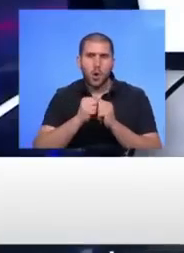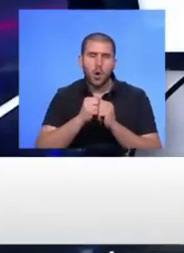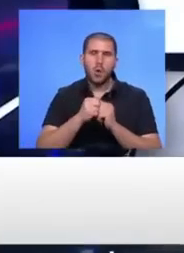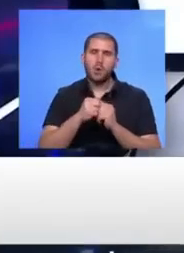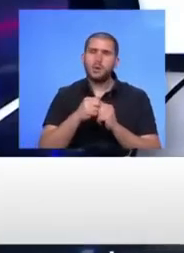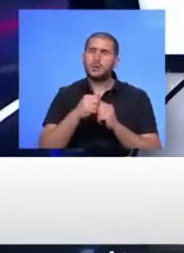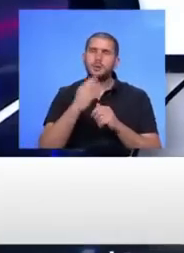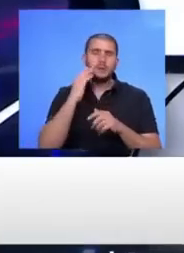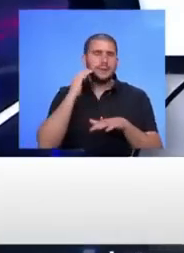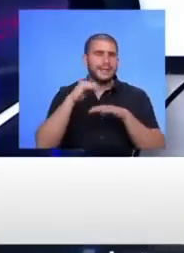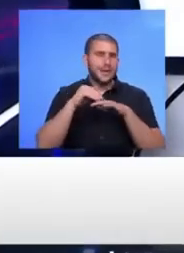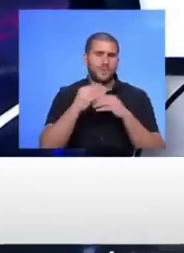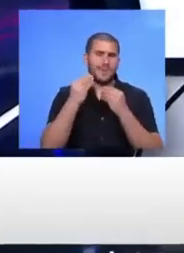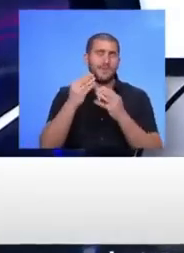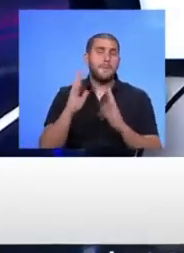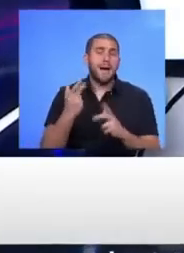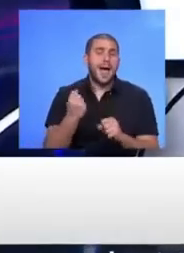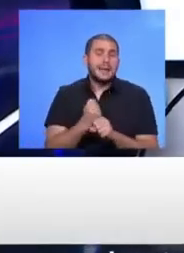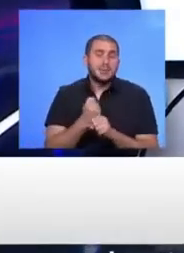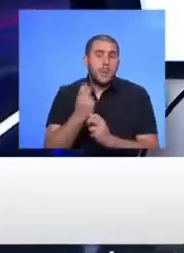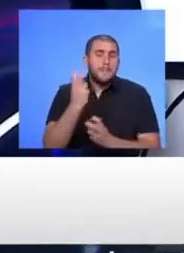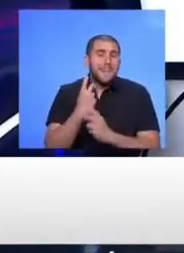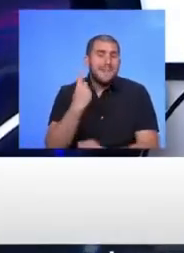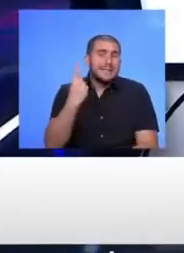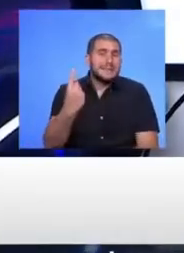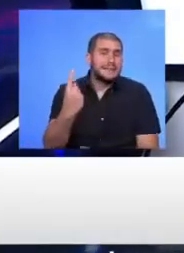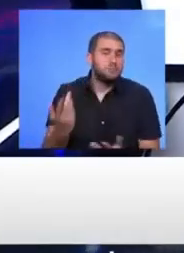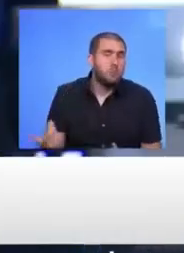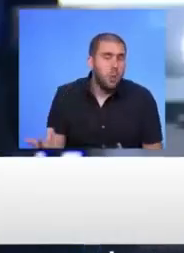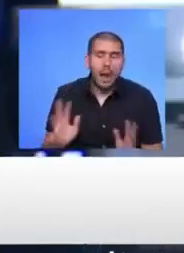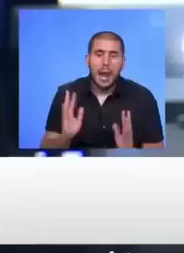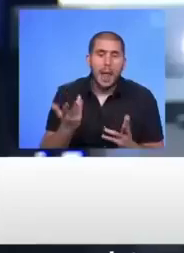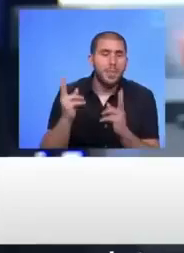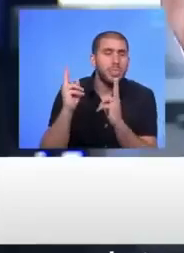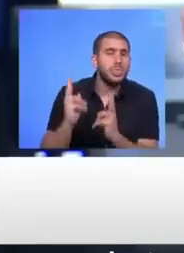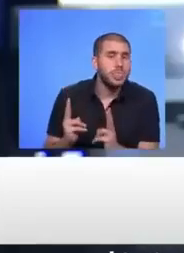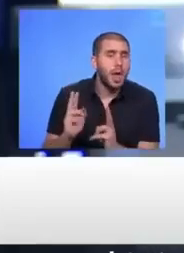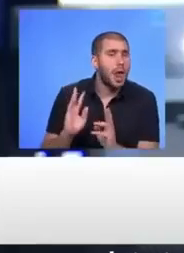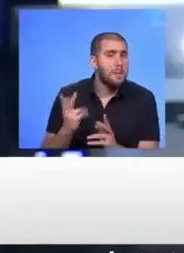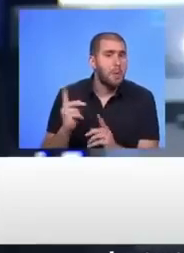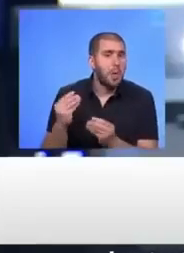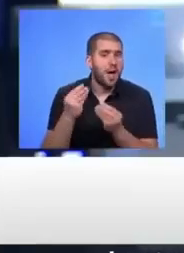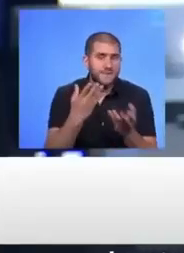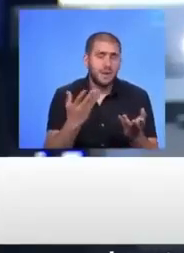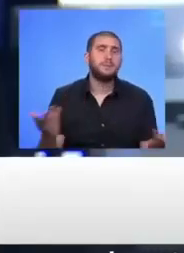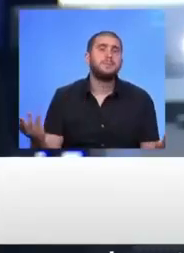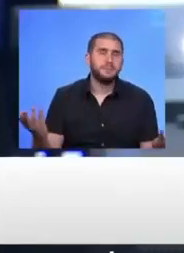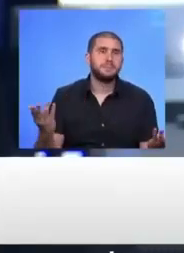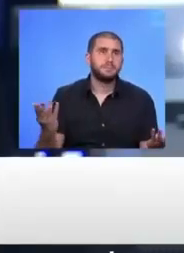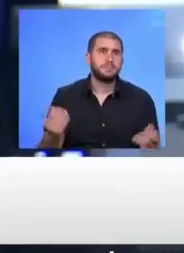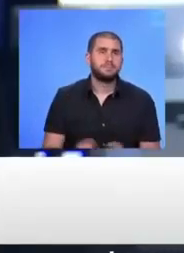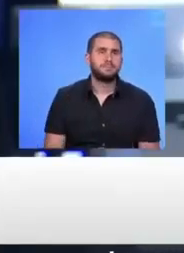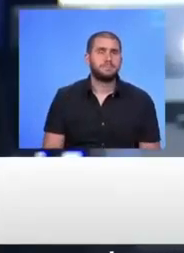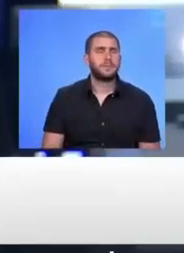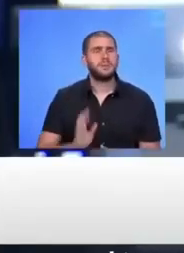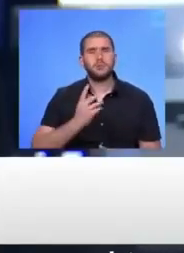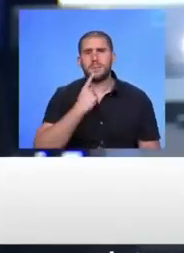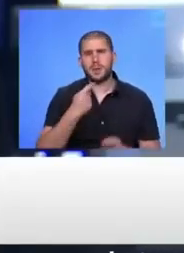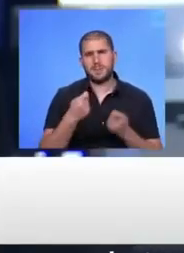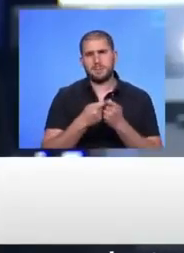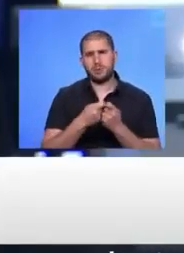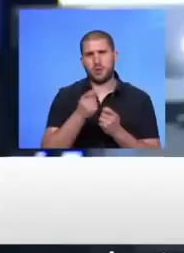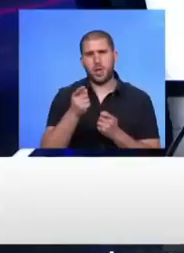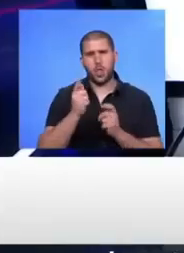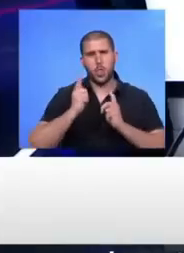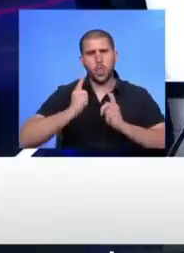באמצעים ודיווחו. מה עשו עם הדבר הזה? למה זה נעצר? למה זה עבר? קצר, חברים, קצר. קודם כל, מה שאמרת לגבי